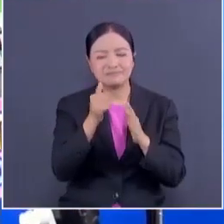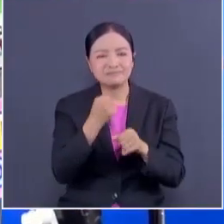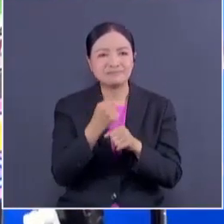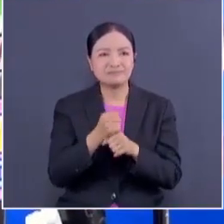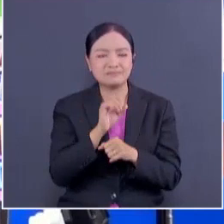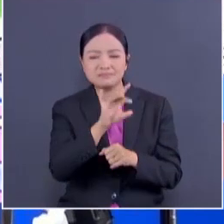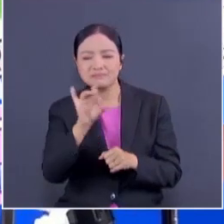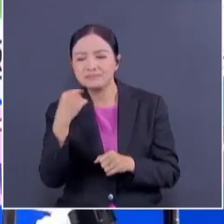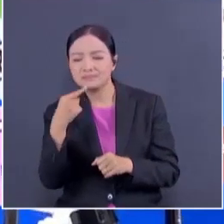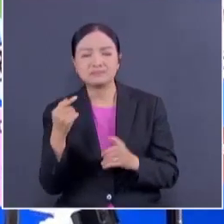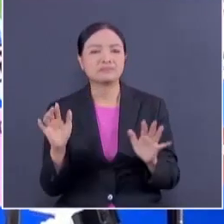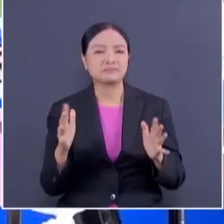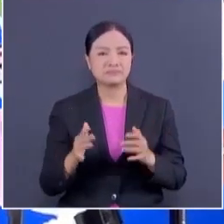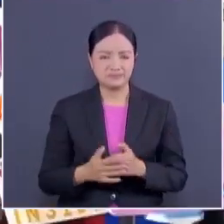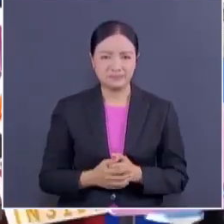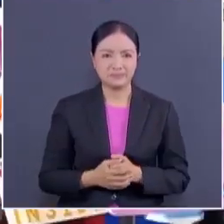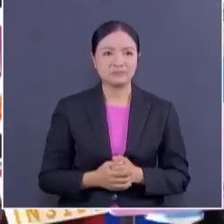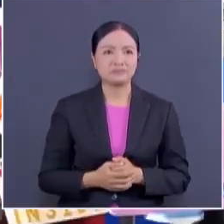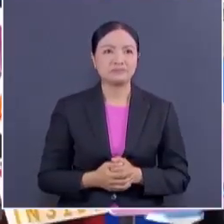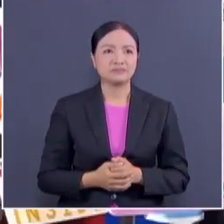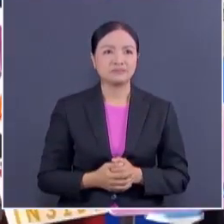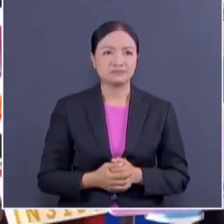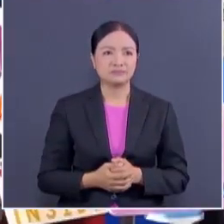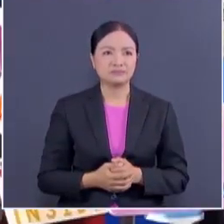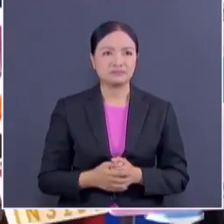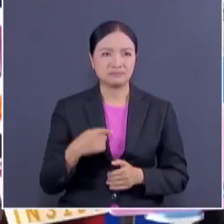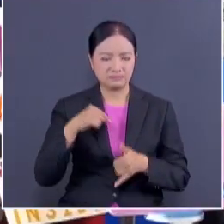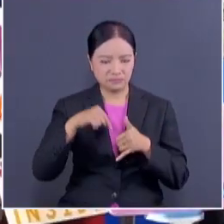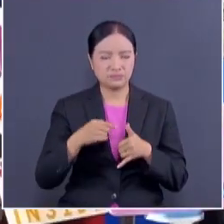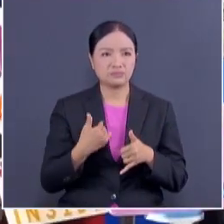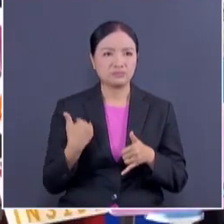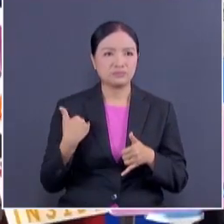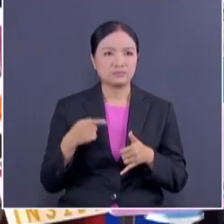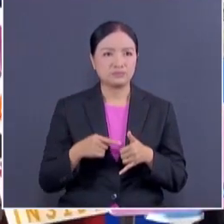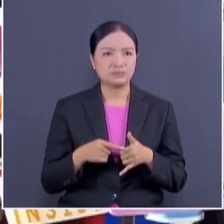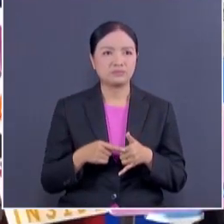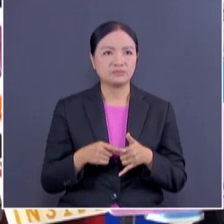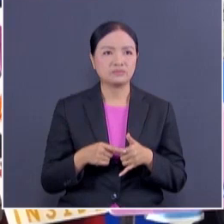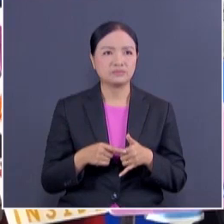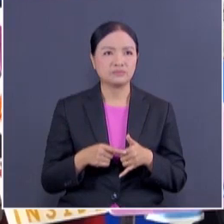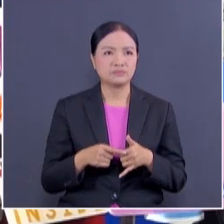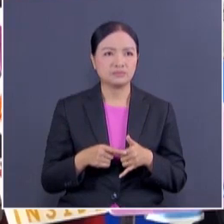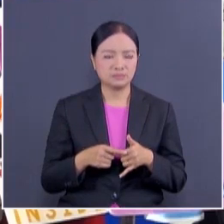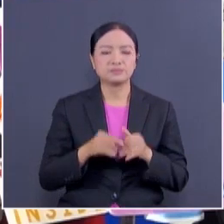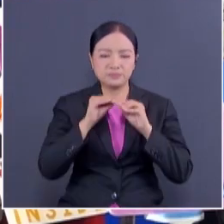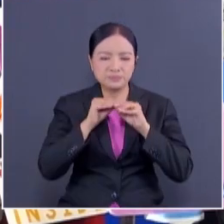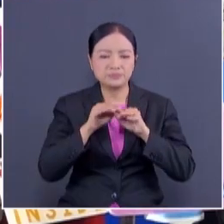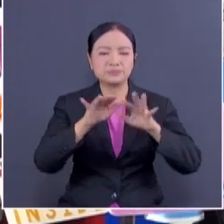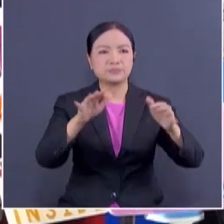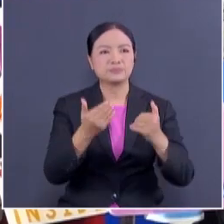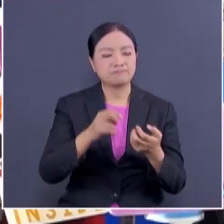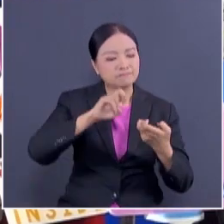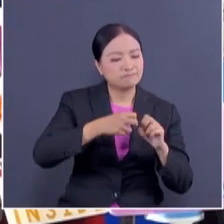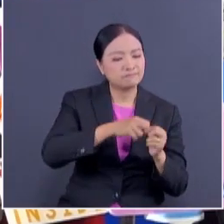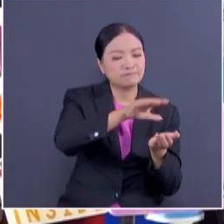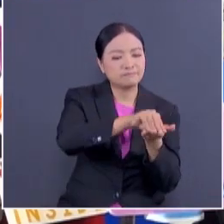ำเพื่อเหน็บแนมไปถึงใครค่ะ เราอยู่ตรงนี้เรามีเหมือนเราเป็นกระบอกเสียงได้เสียงเราดังหน่อยแล้วก็อยากจะรวบรวมปัญห